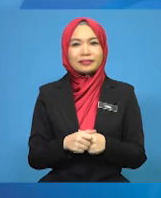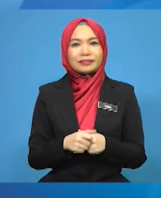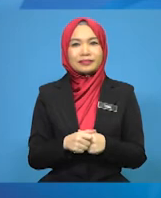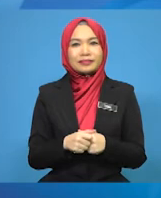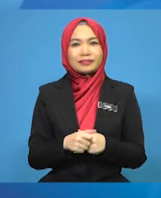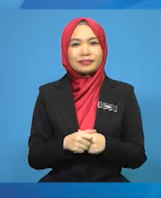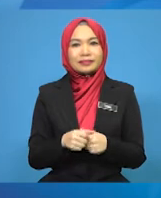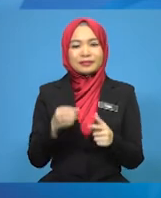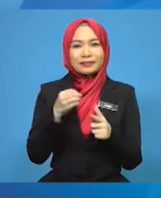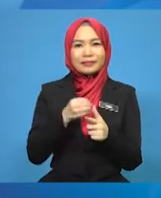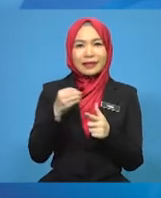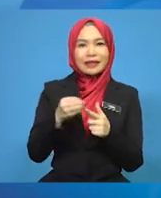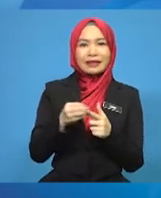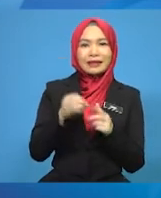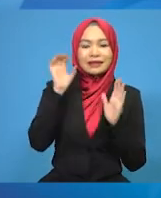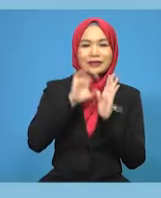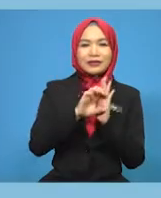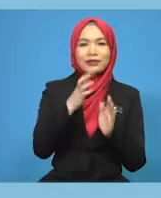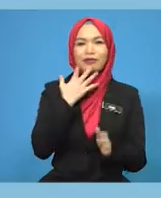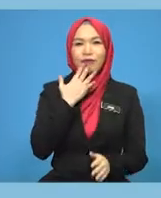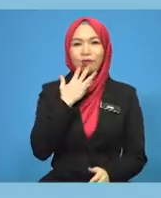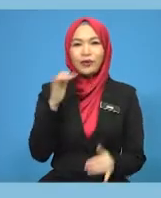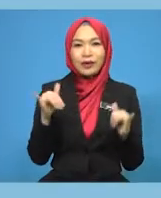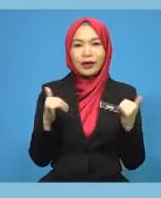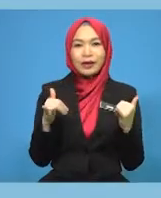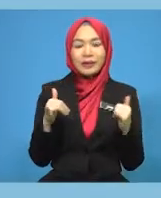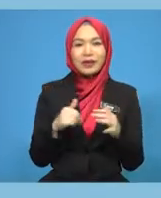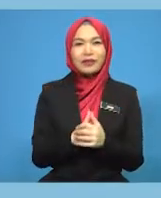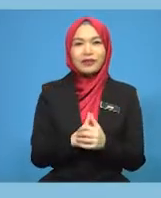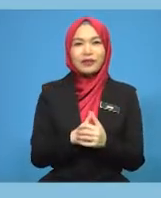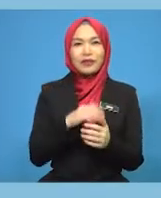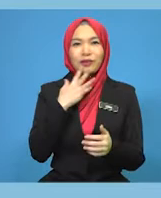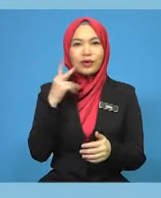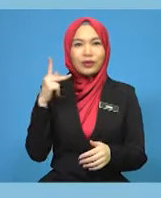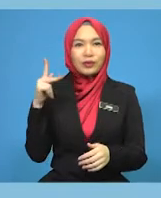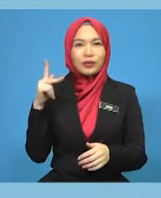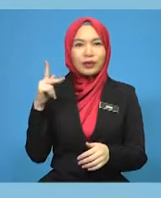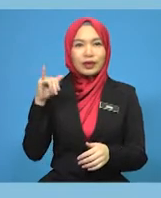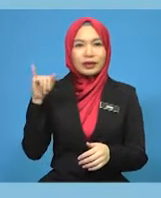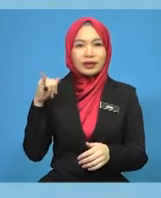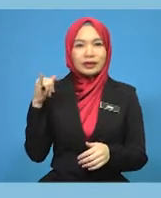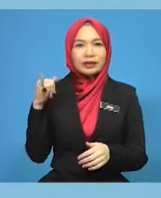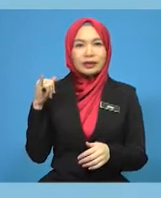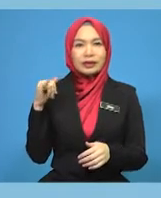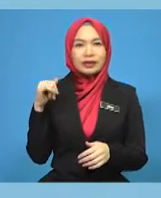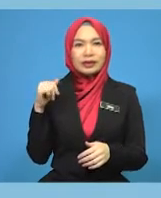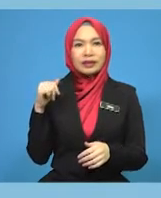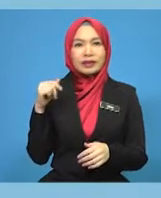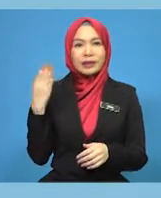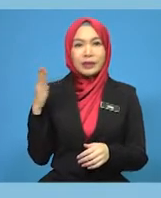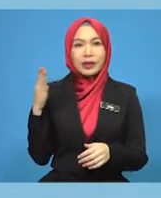Antara contoh warna playful adalah warna kuning, jingga, biru,